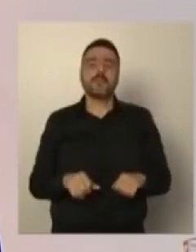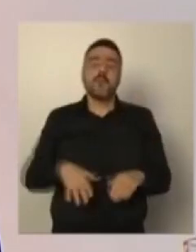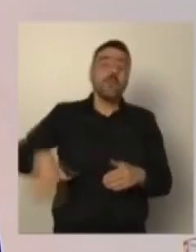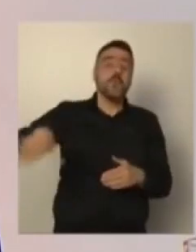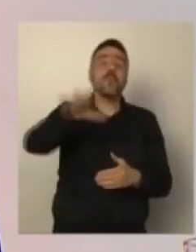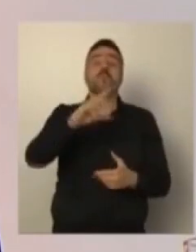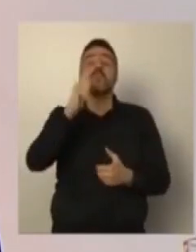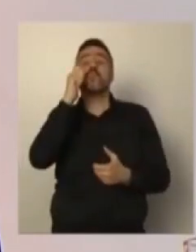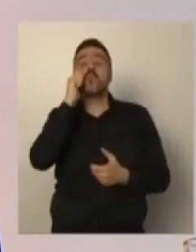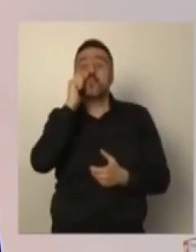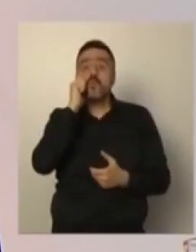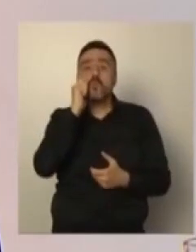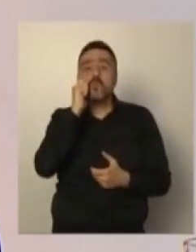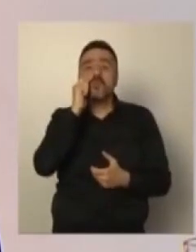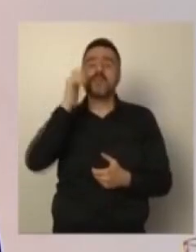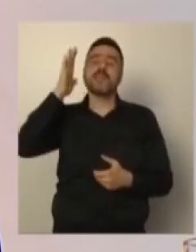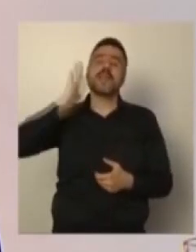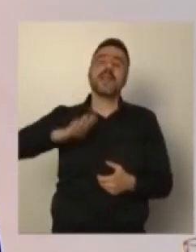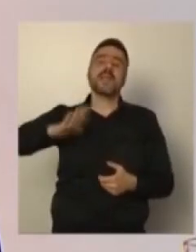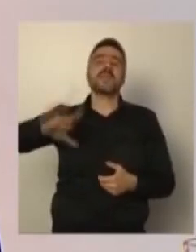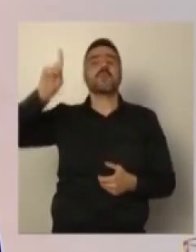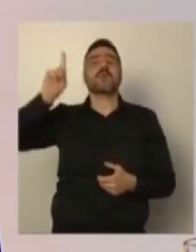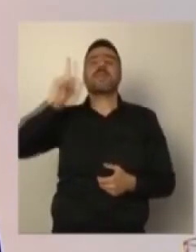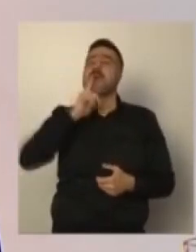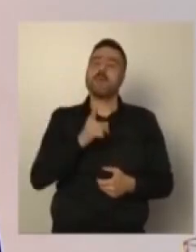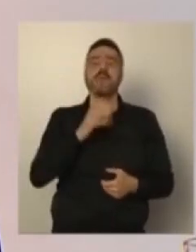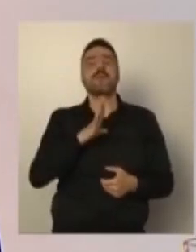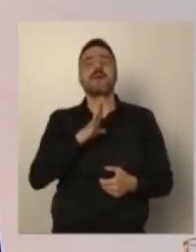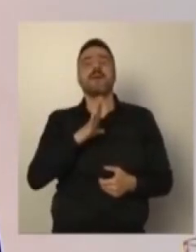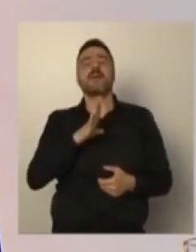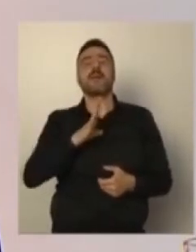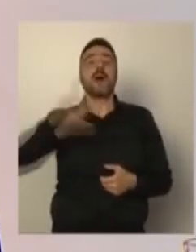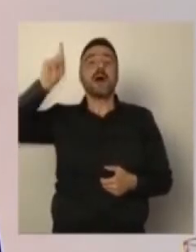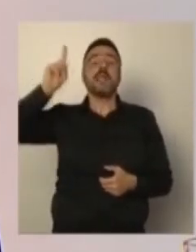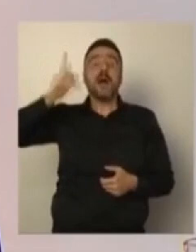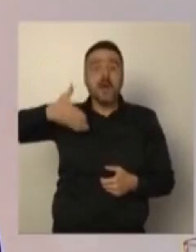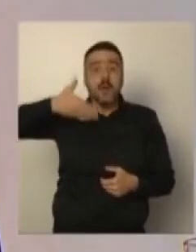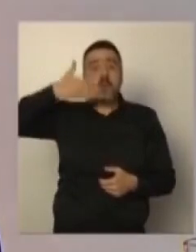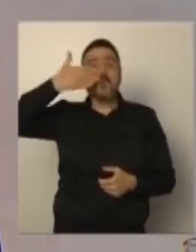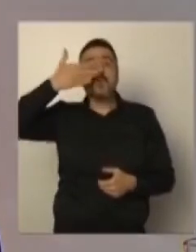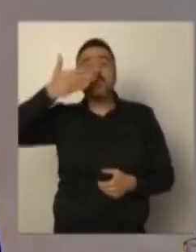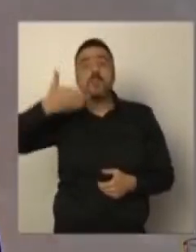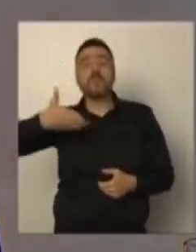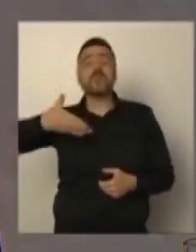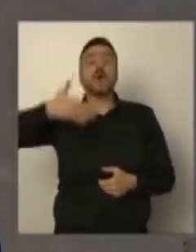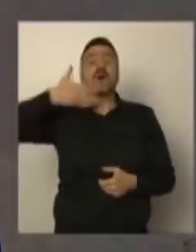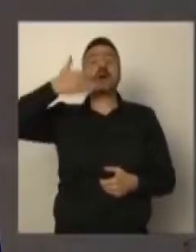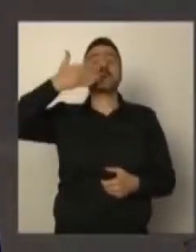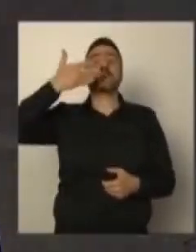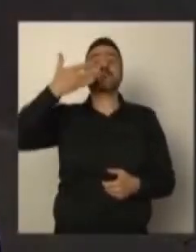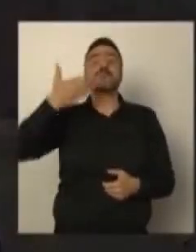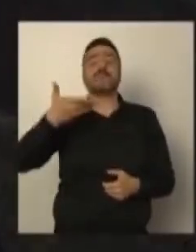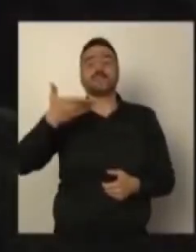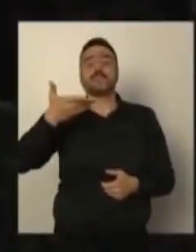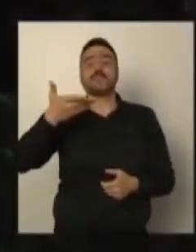bütün müminlerden istiyor ve buyuruyor ki: "İnnel mubezzirine